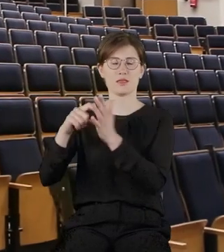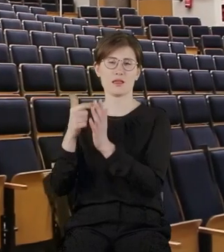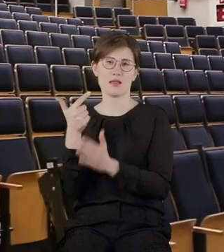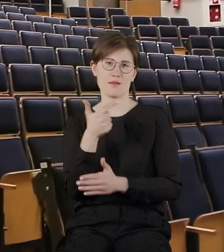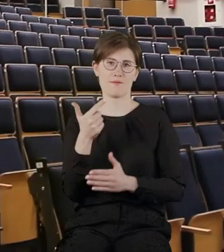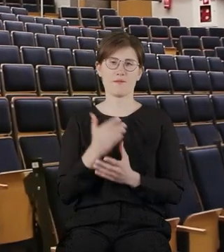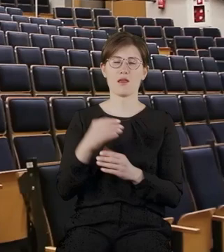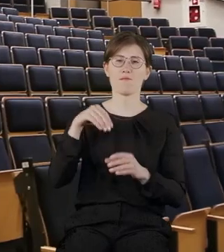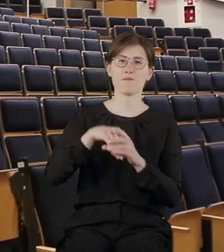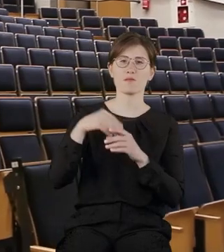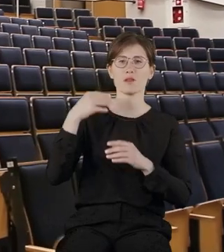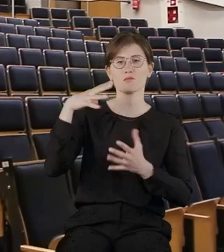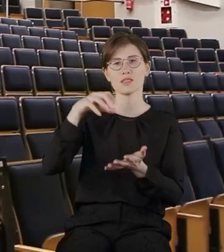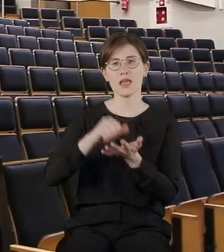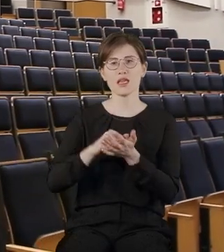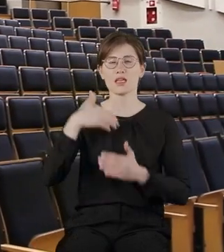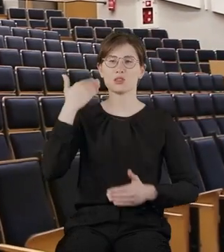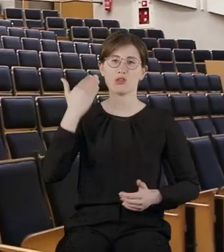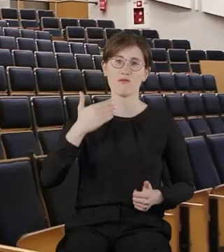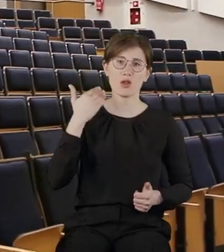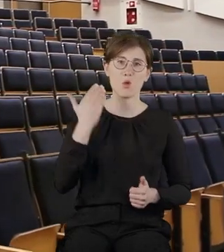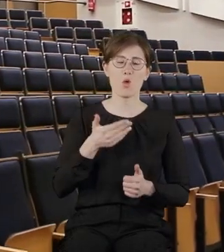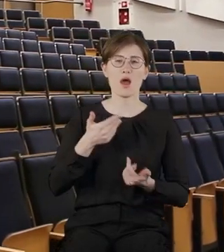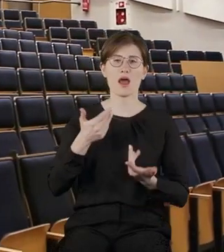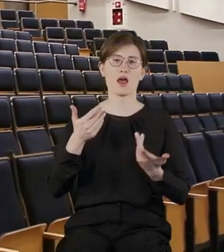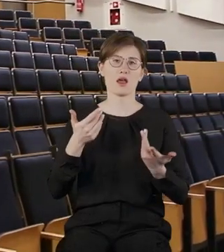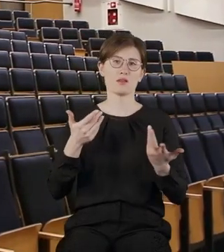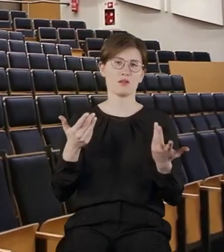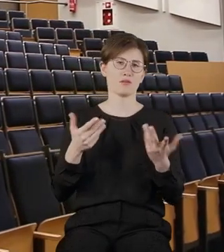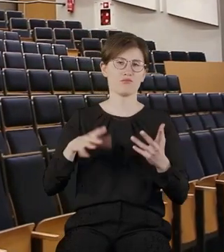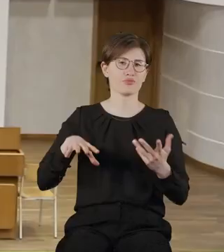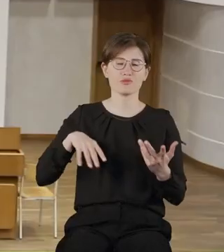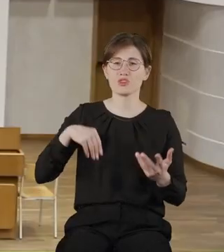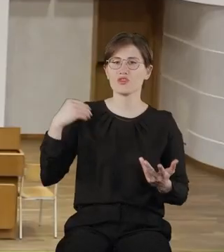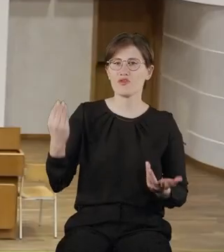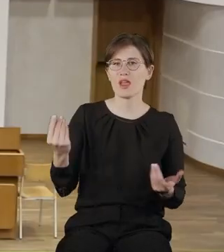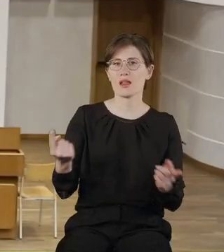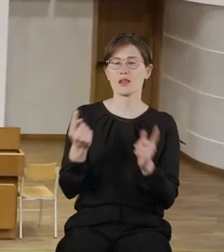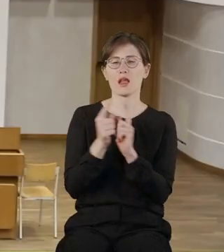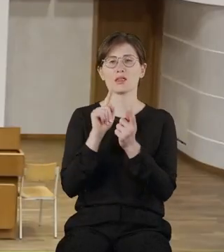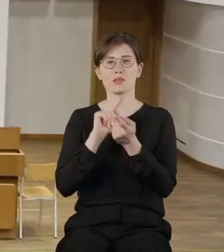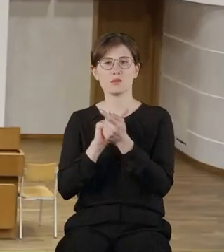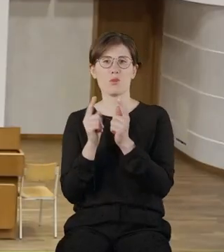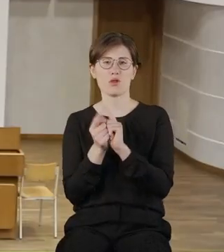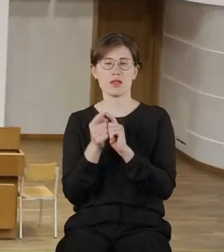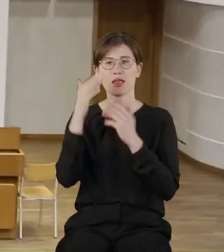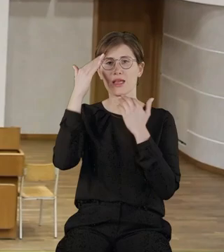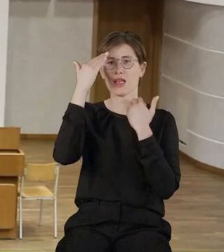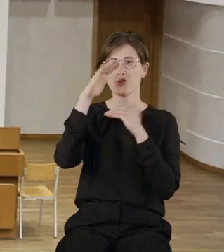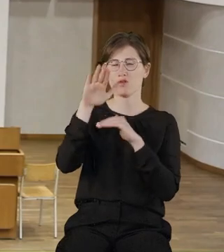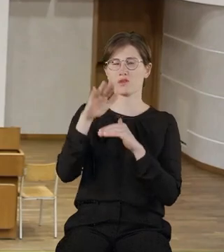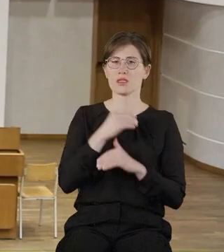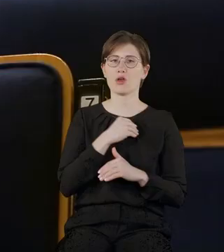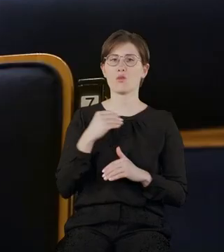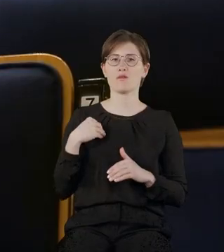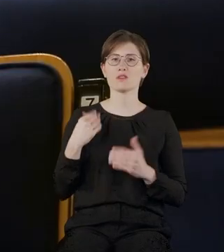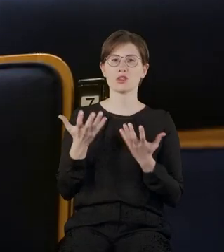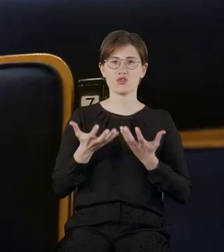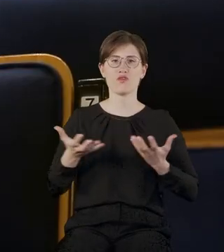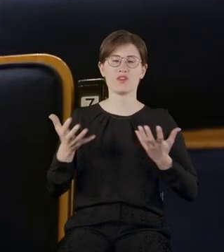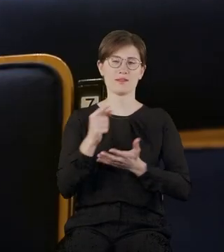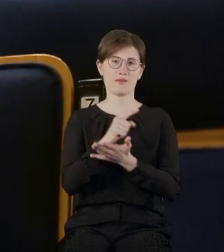zajęcia, wykłady dla studentów, a także uroczystości uczelniane czy spotkania oddziału katowickiego Polskiego